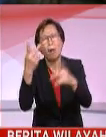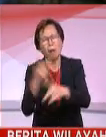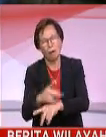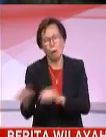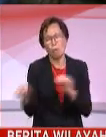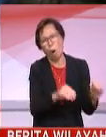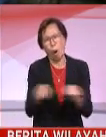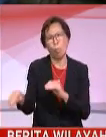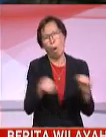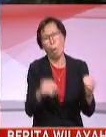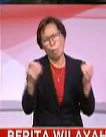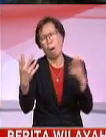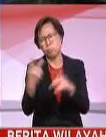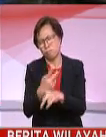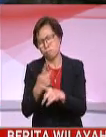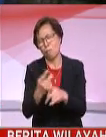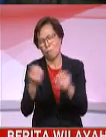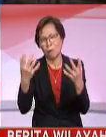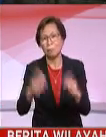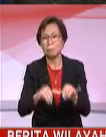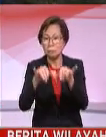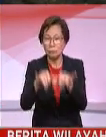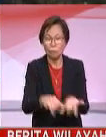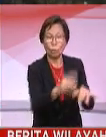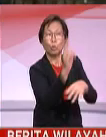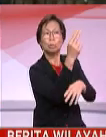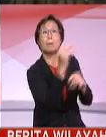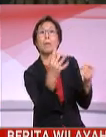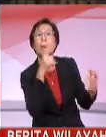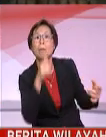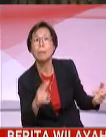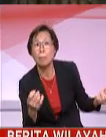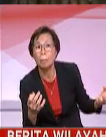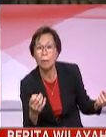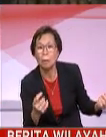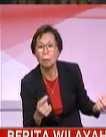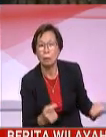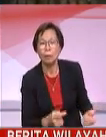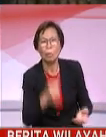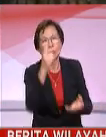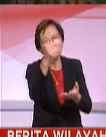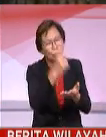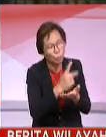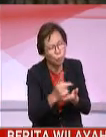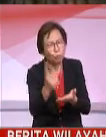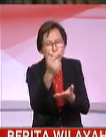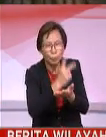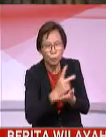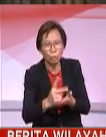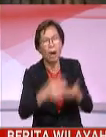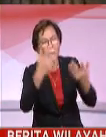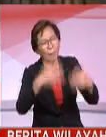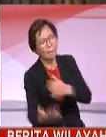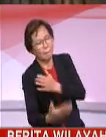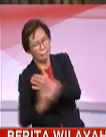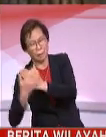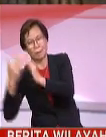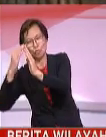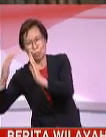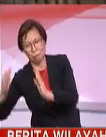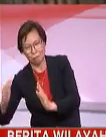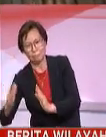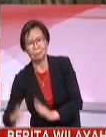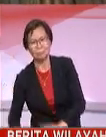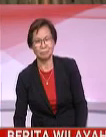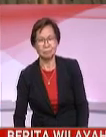Banyak kali. Banyak kali. Duduk berapa lama dalam? Seminggu, dua minggu macam tu lah. Baru balik? Baru balik. Lalu masuk